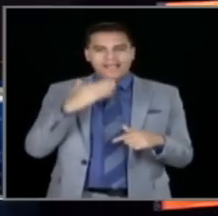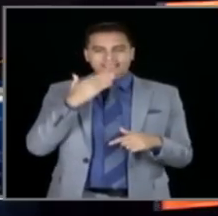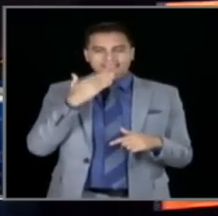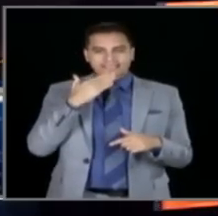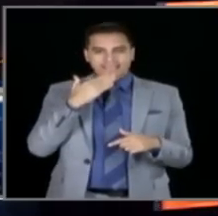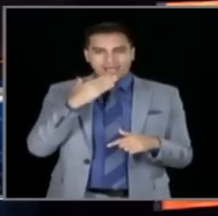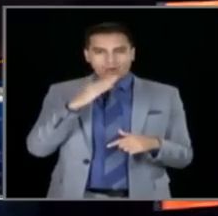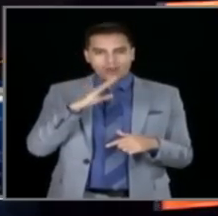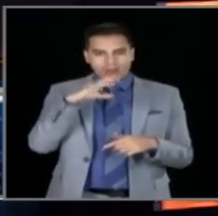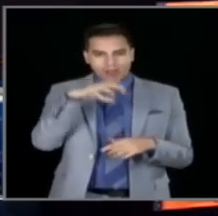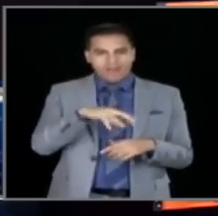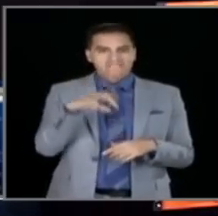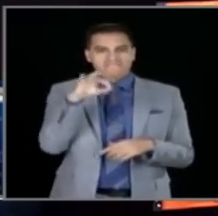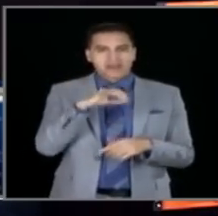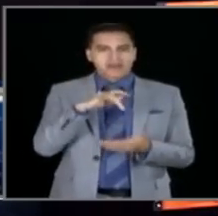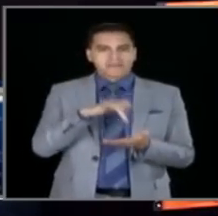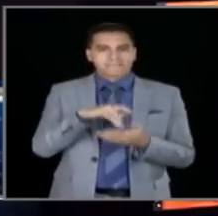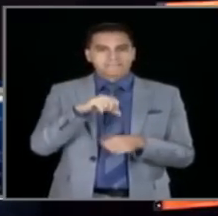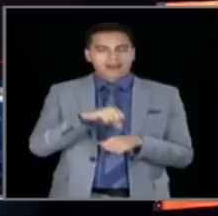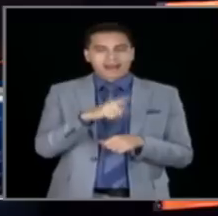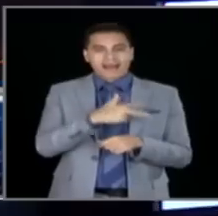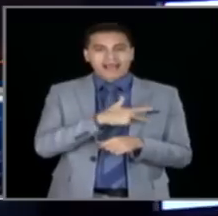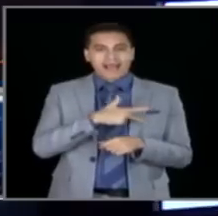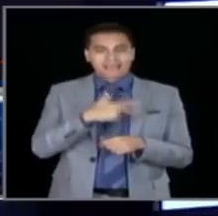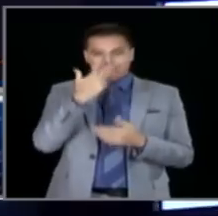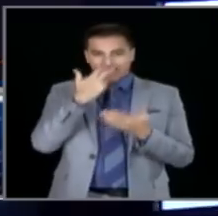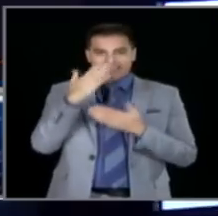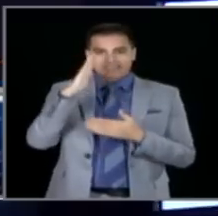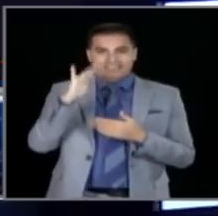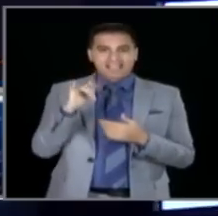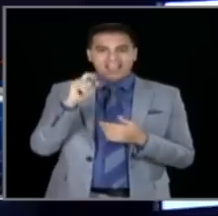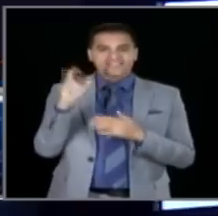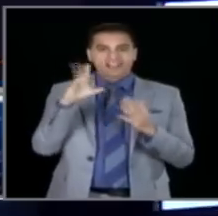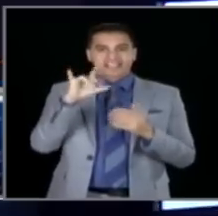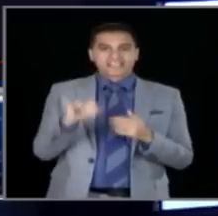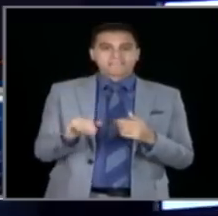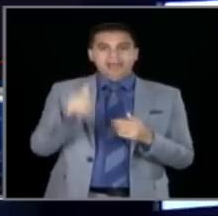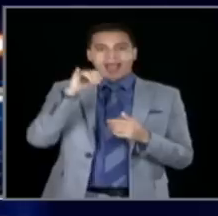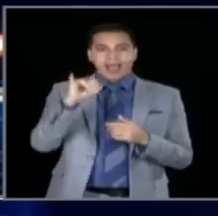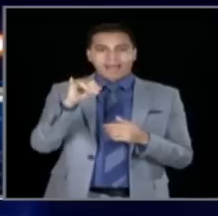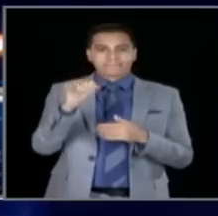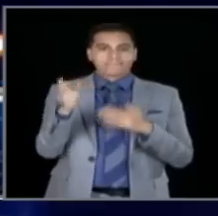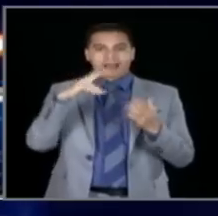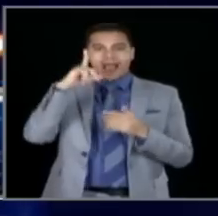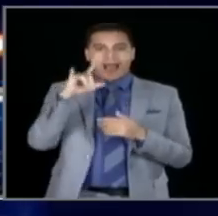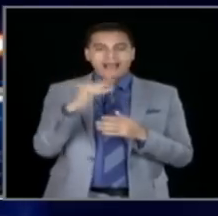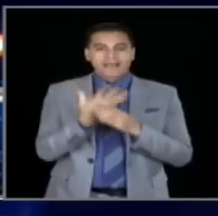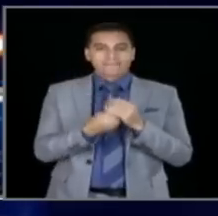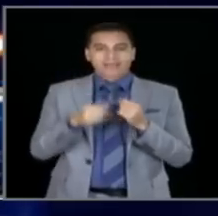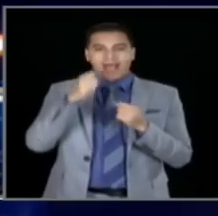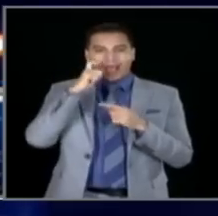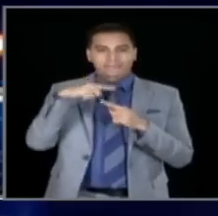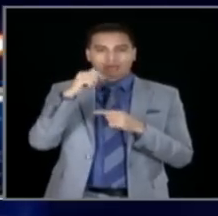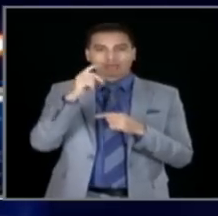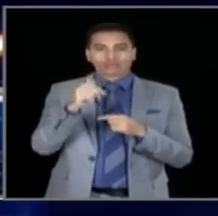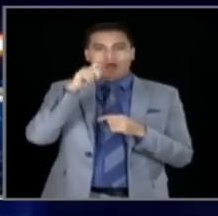الاسم ده بيرجع لسيف الإمام علي بن أبي طالب اللي أهداه له